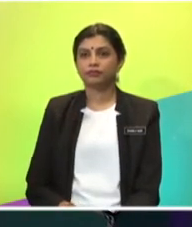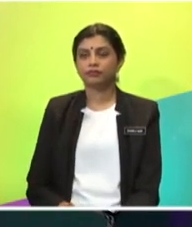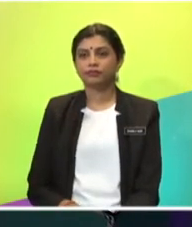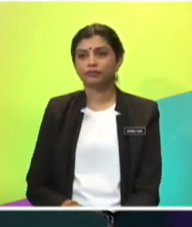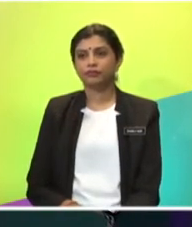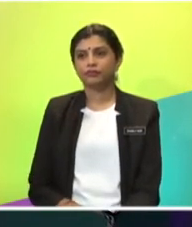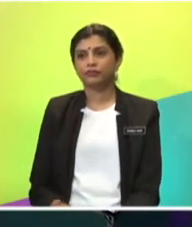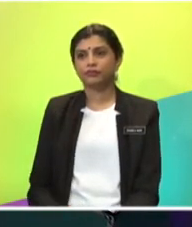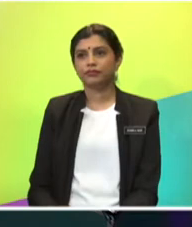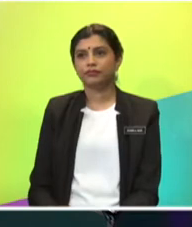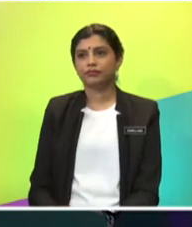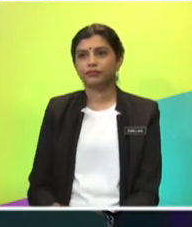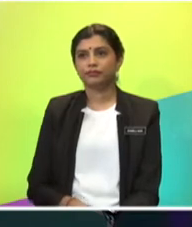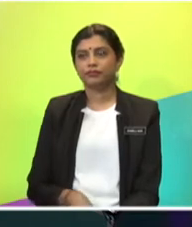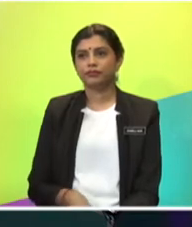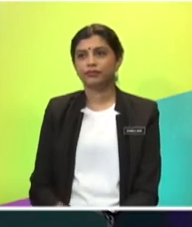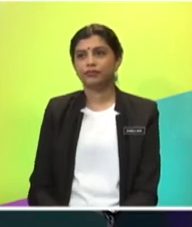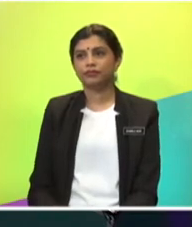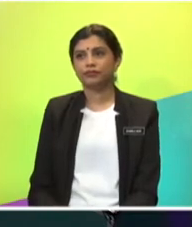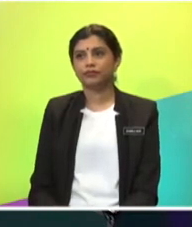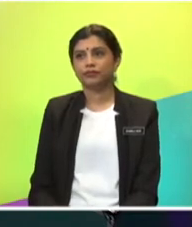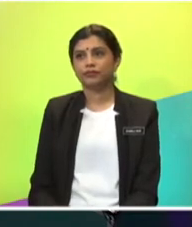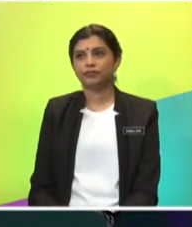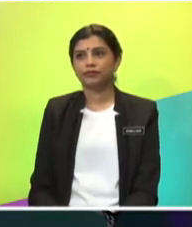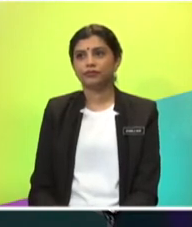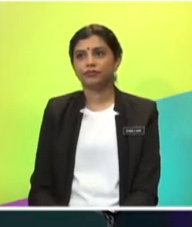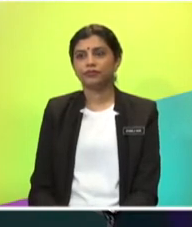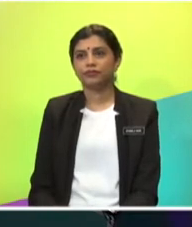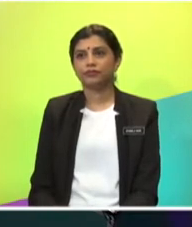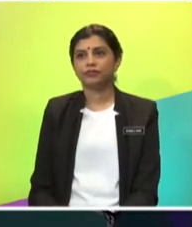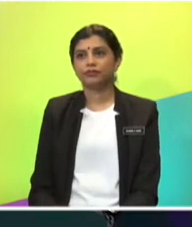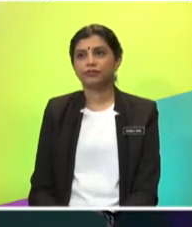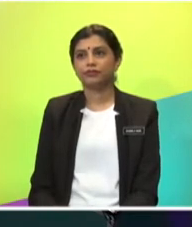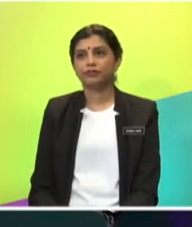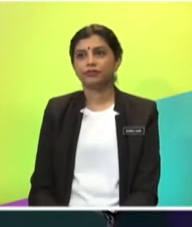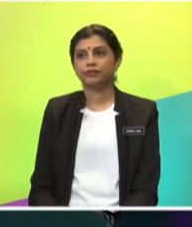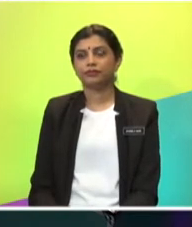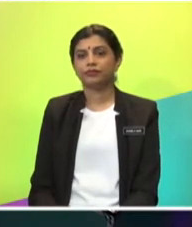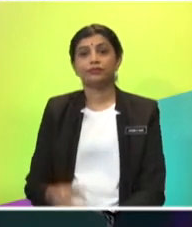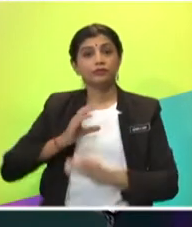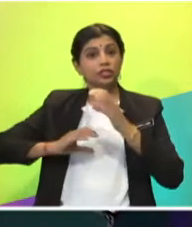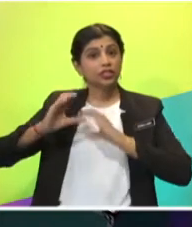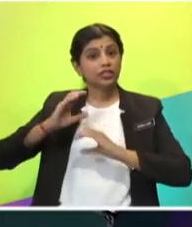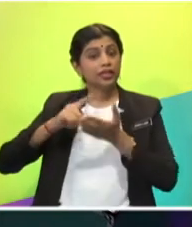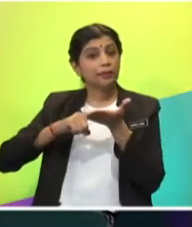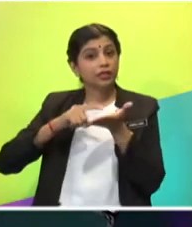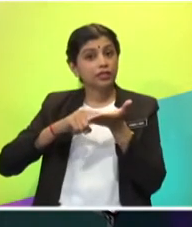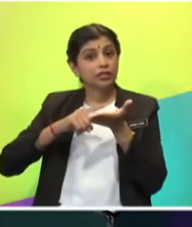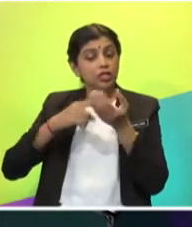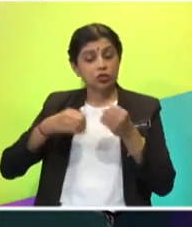Okey. Adik Yeo Louis. Mungkin adik Yeo Louis boleh kongsikan cita-cita.